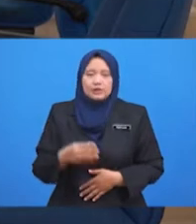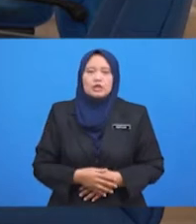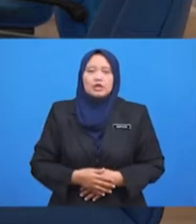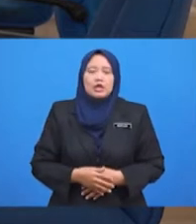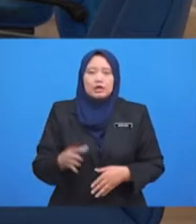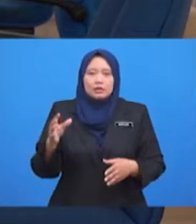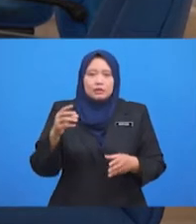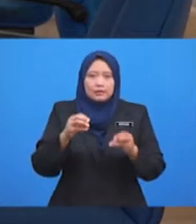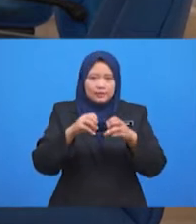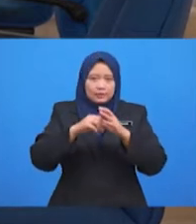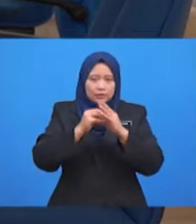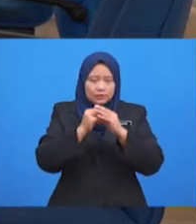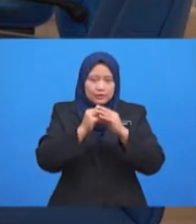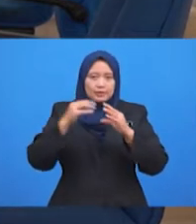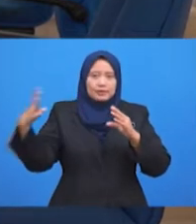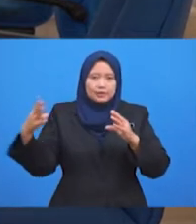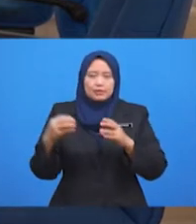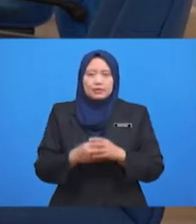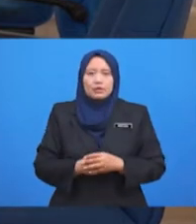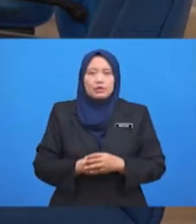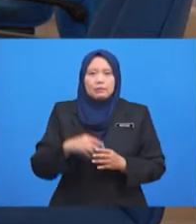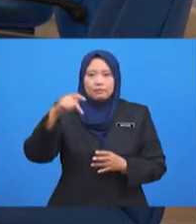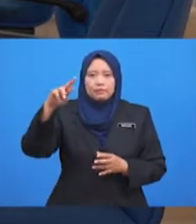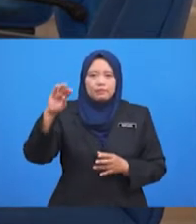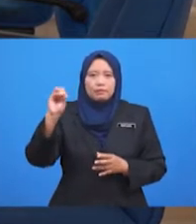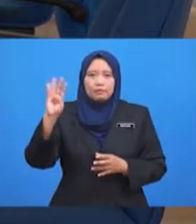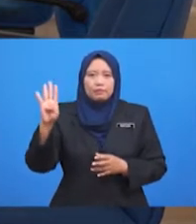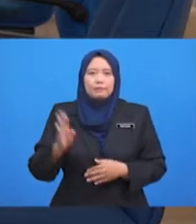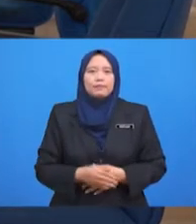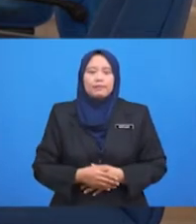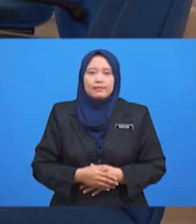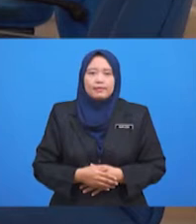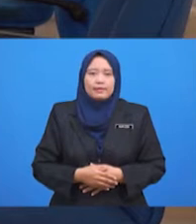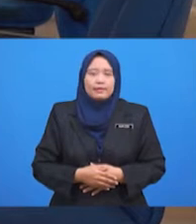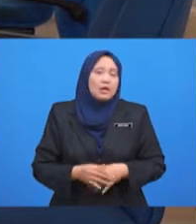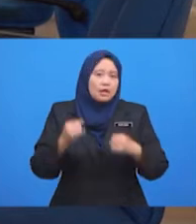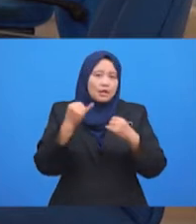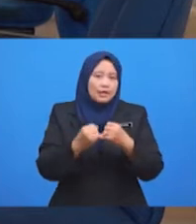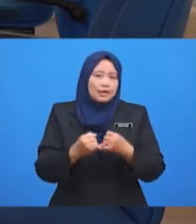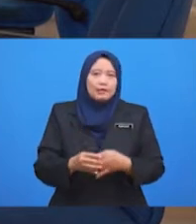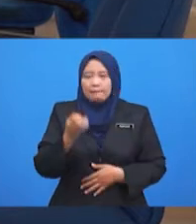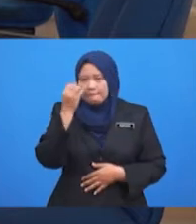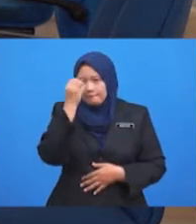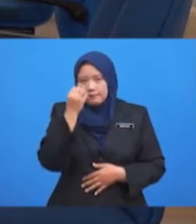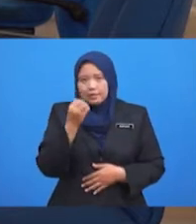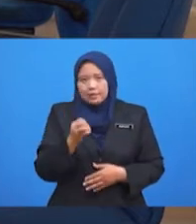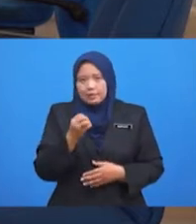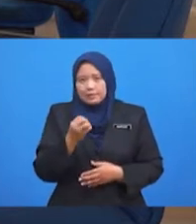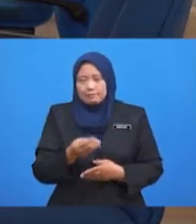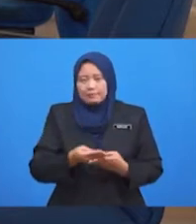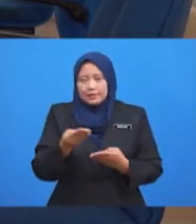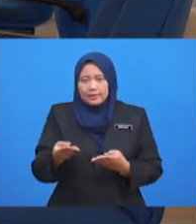Prosedur yang seterusnya atau langkah yang seterusnya, nombor 4, iaitu memberi khidmat nasihat penjagaan selepas